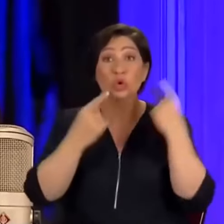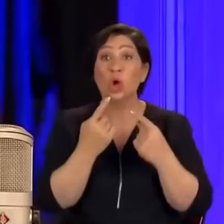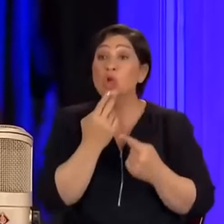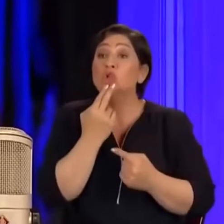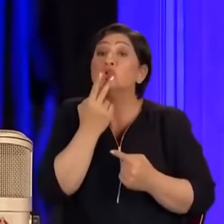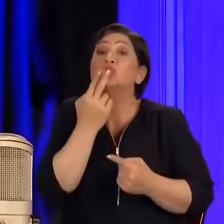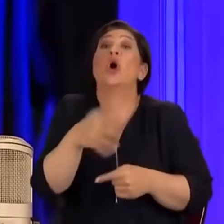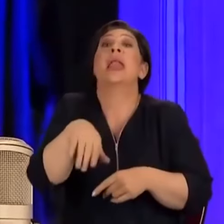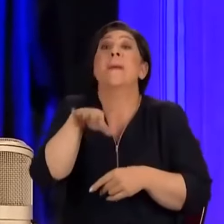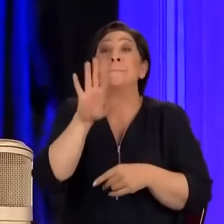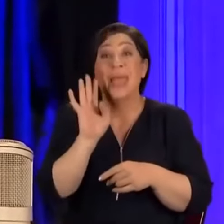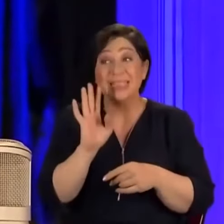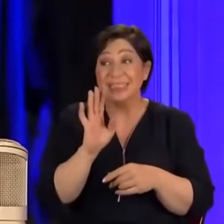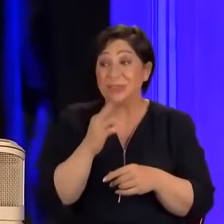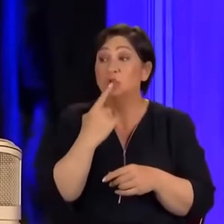seslendirmeye